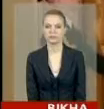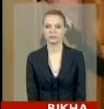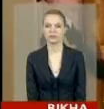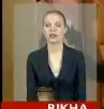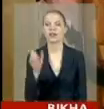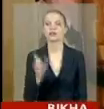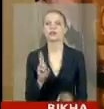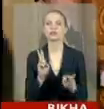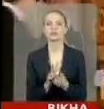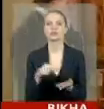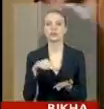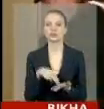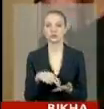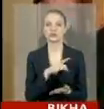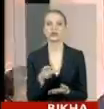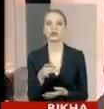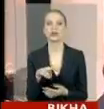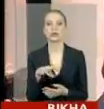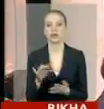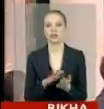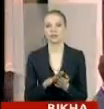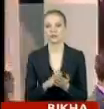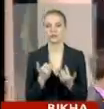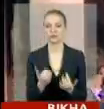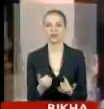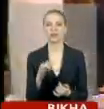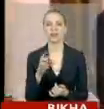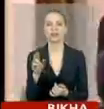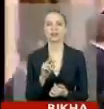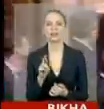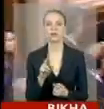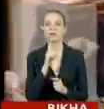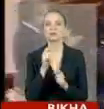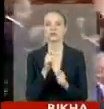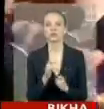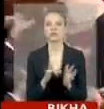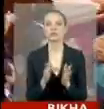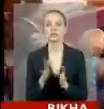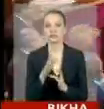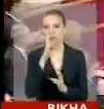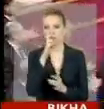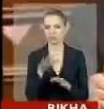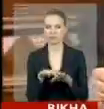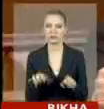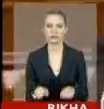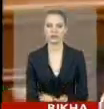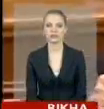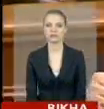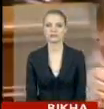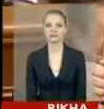Його зустрічають стоячи, регіонали аплодують. Януковичу вручають символи державної влади.